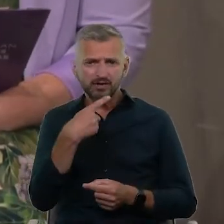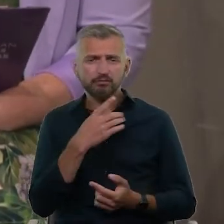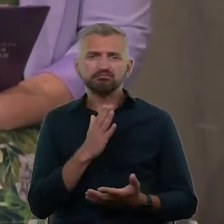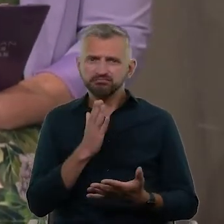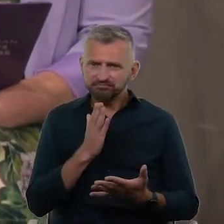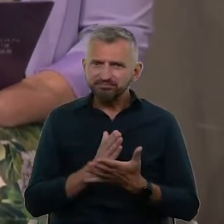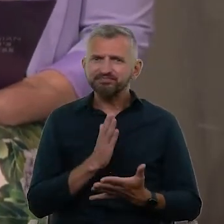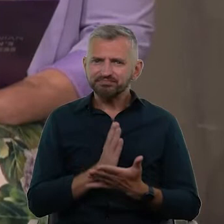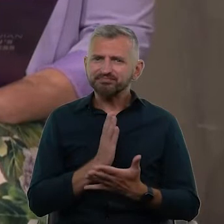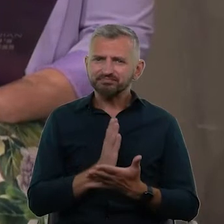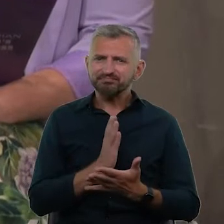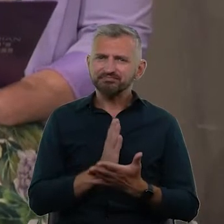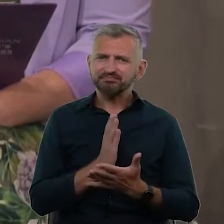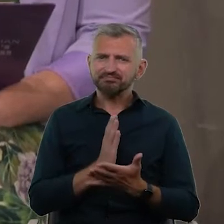дуже